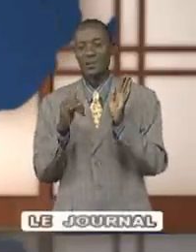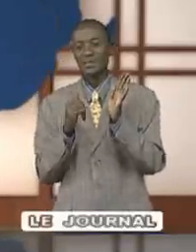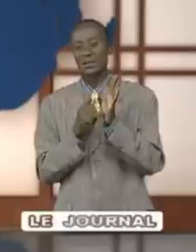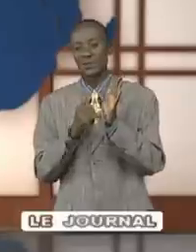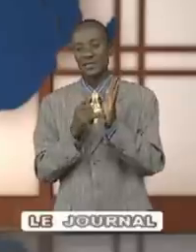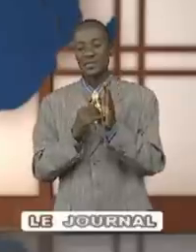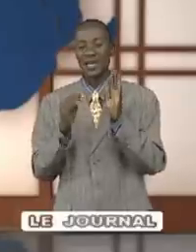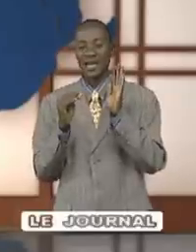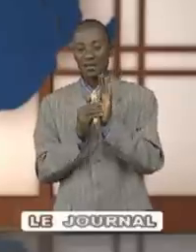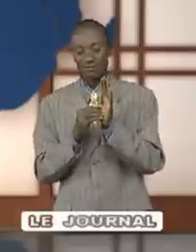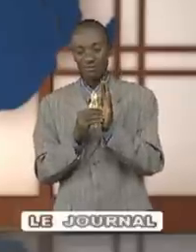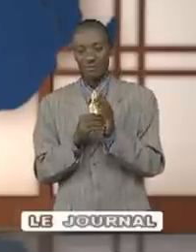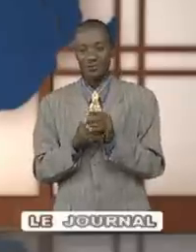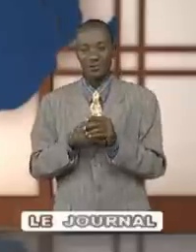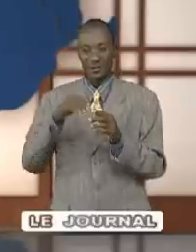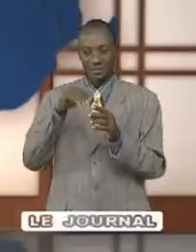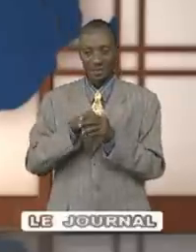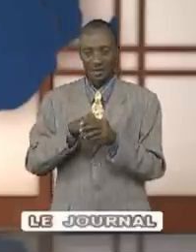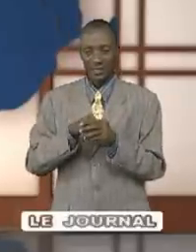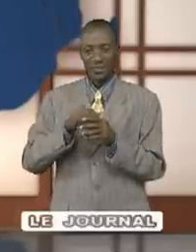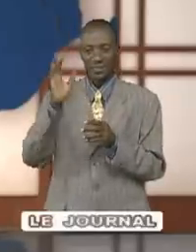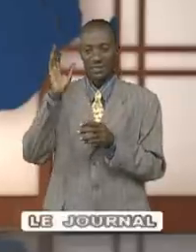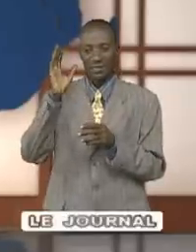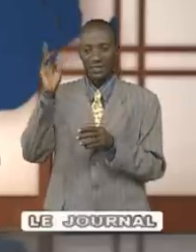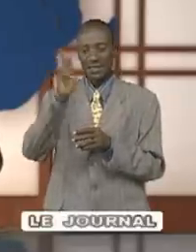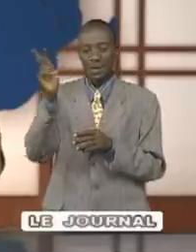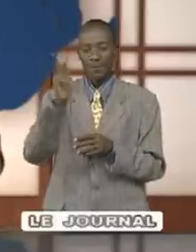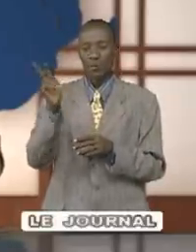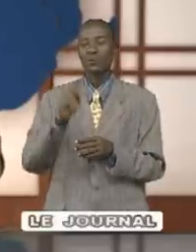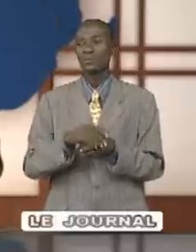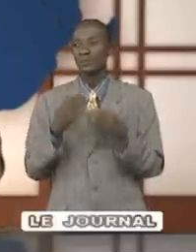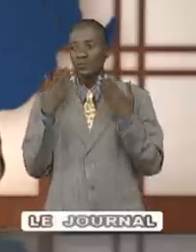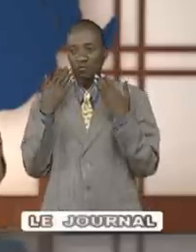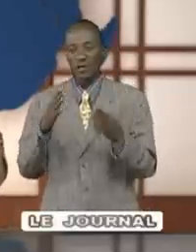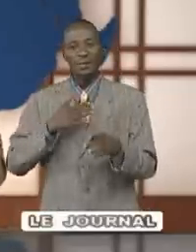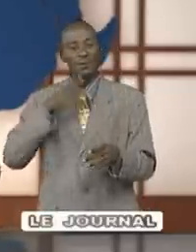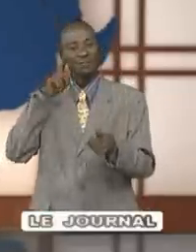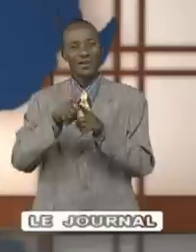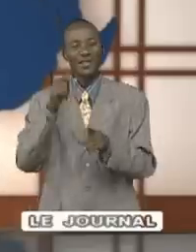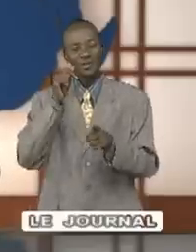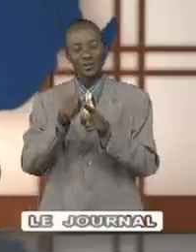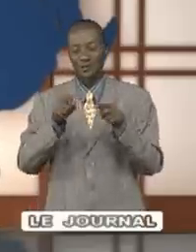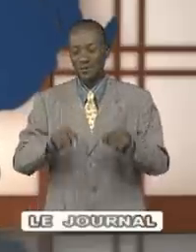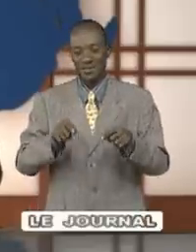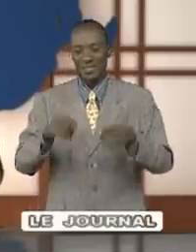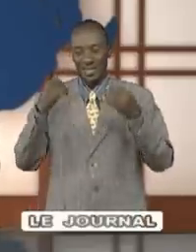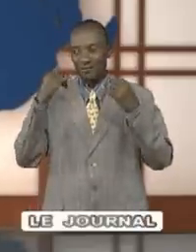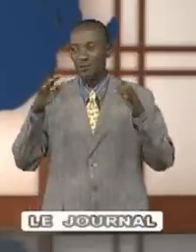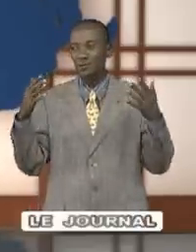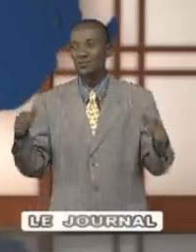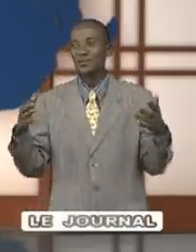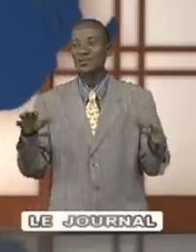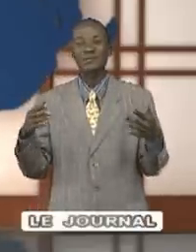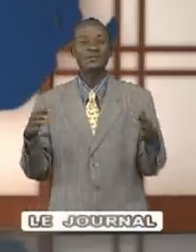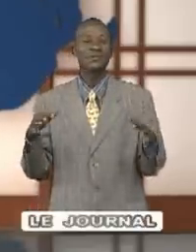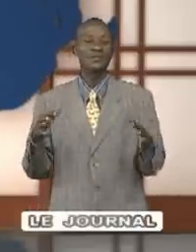samedi 9 mars 2013 au cimetière de Kintambo. Ainsi se termine cette édition d'information réalisée par Fifi Bokeme, coordonnée par